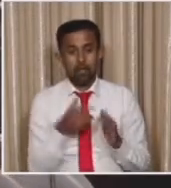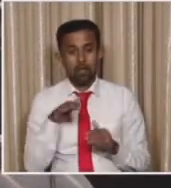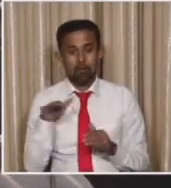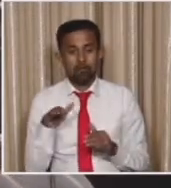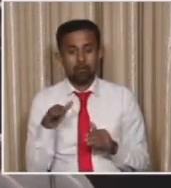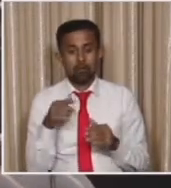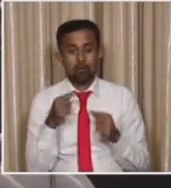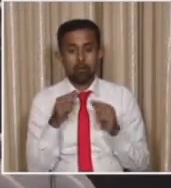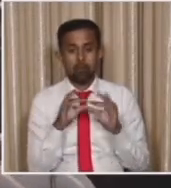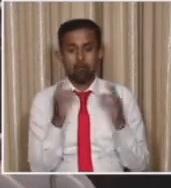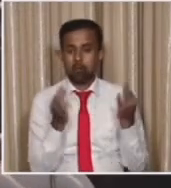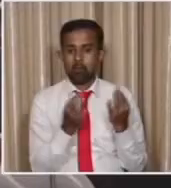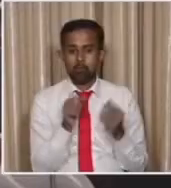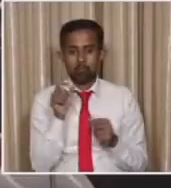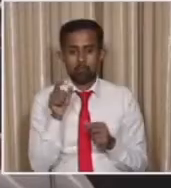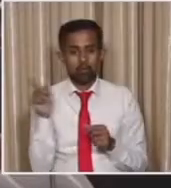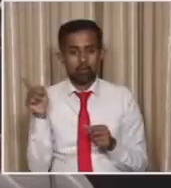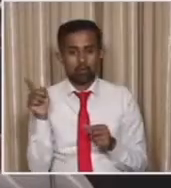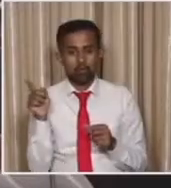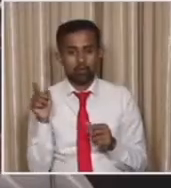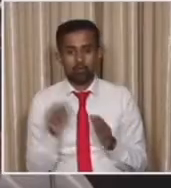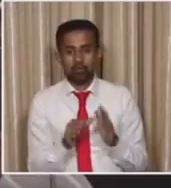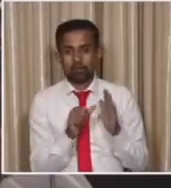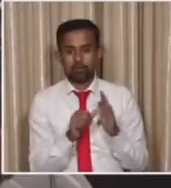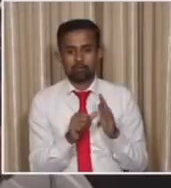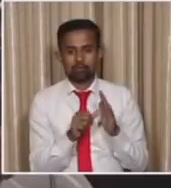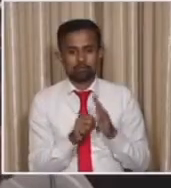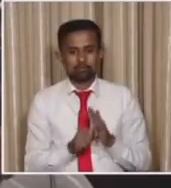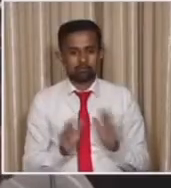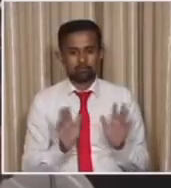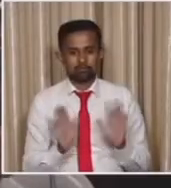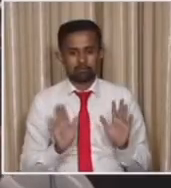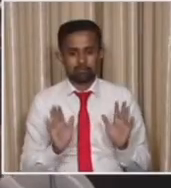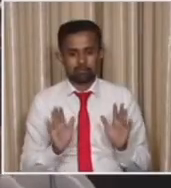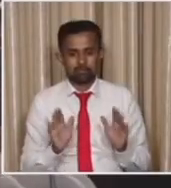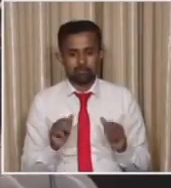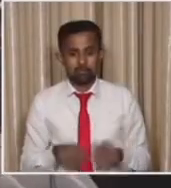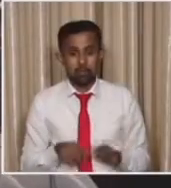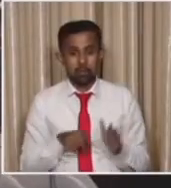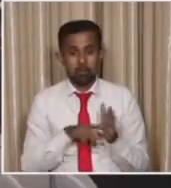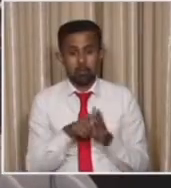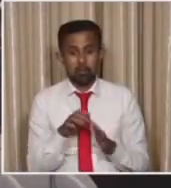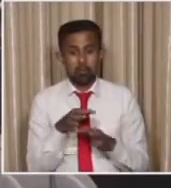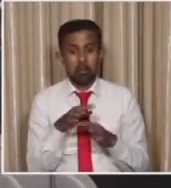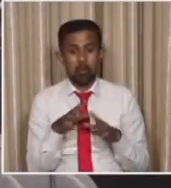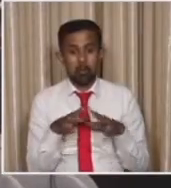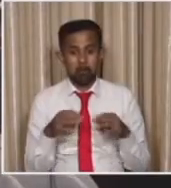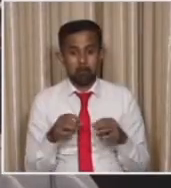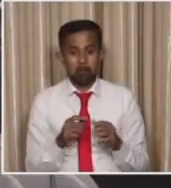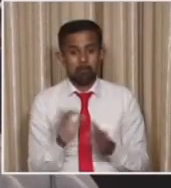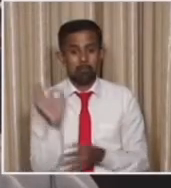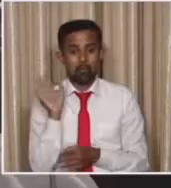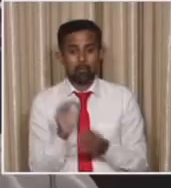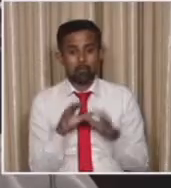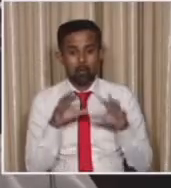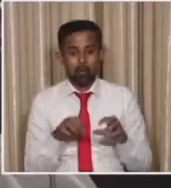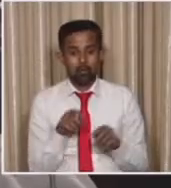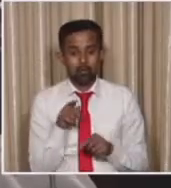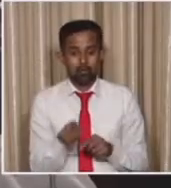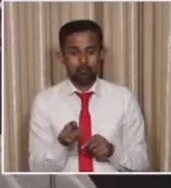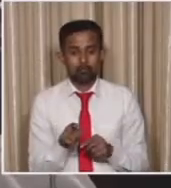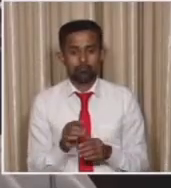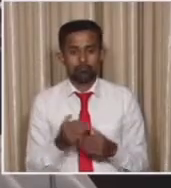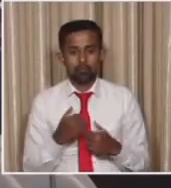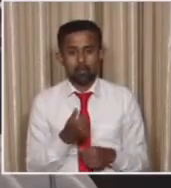sambhavaniya paulaka kenek, api hitano etuma agatiyak karana ekak naha kiyala me rate, puravastu sandaha, bauddha urumaya sandaha visheshem Di